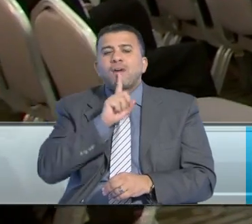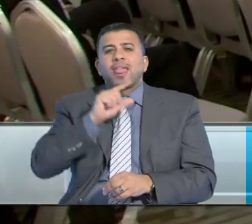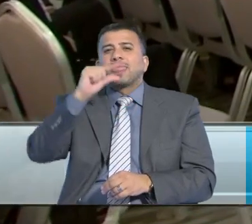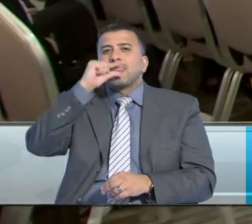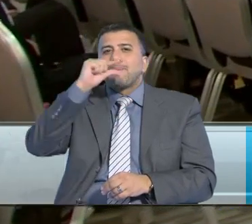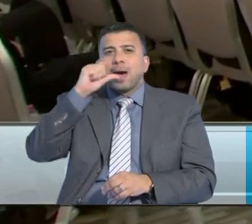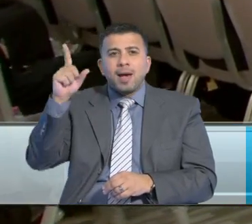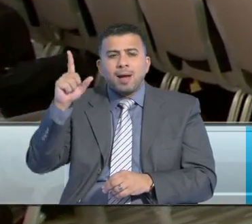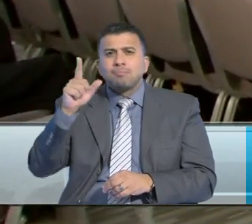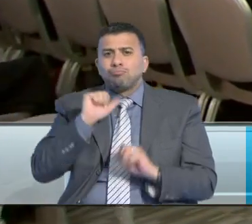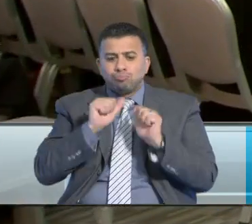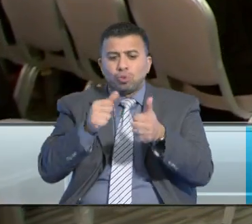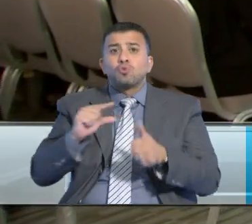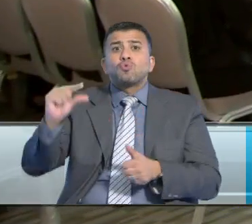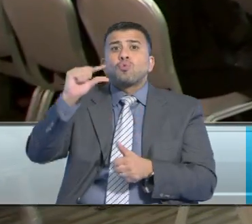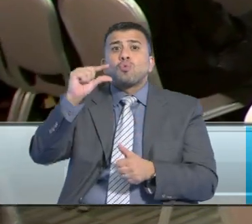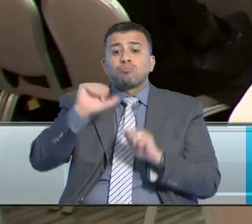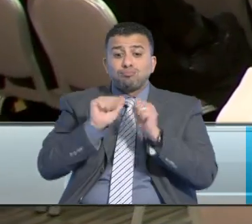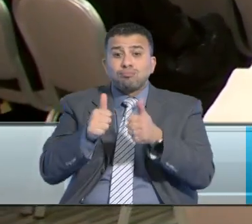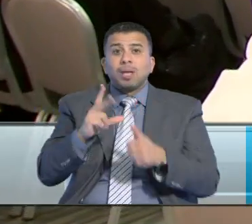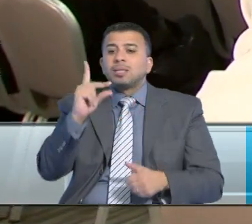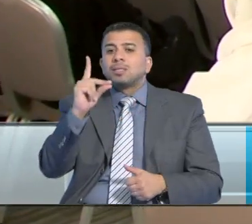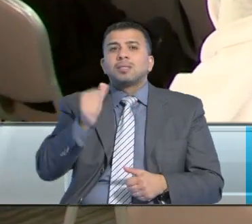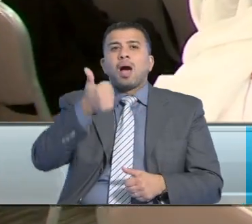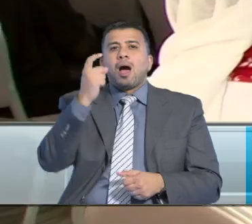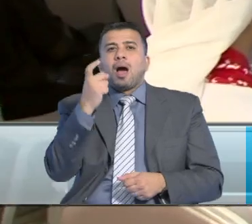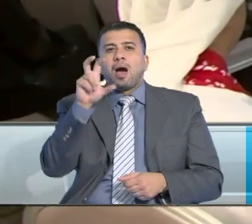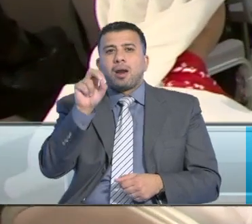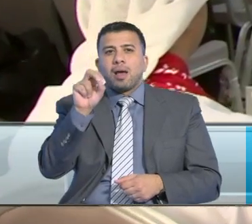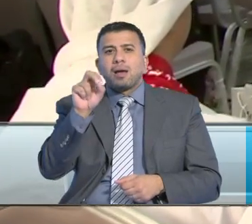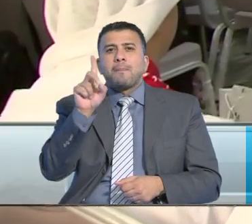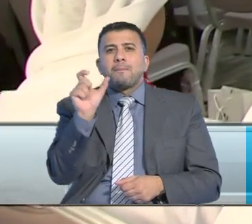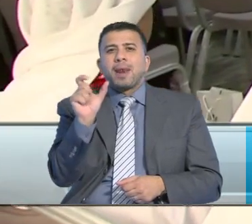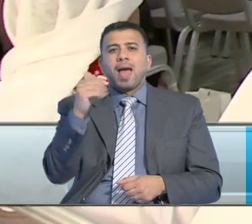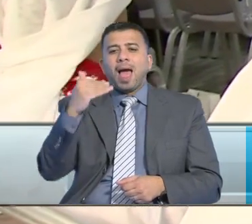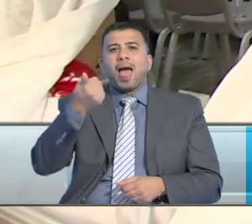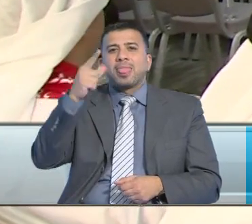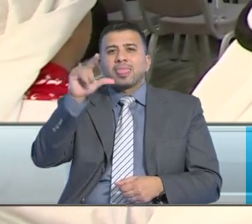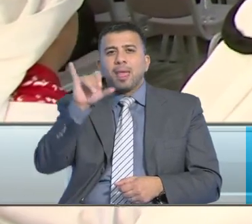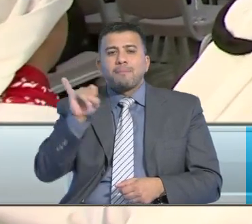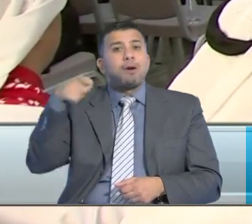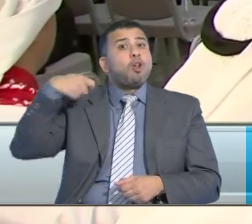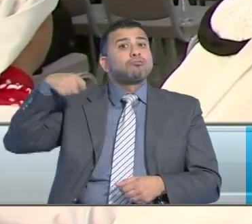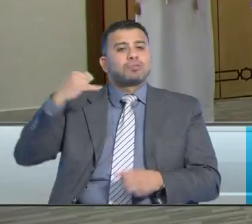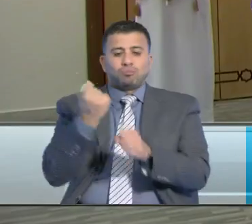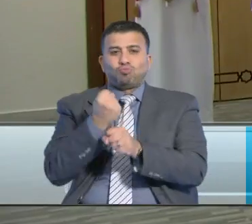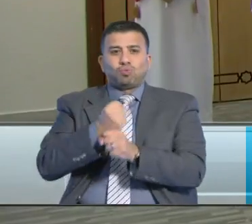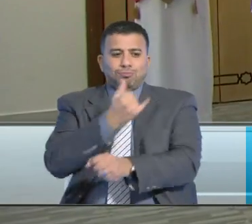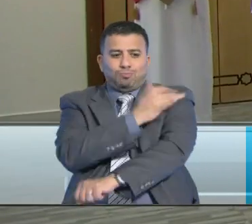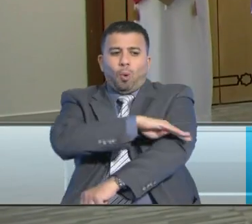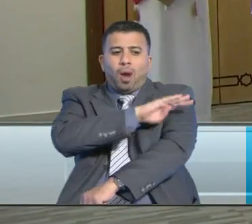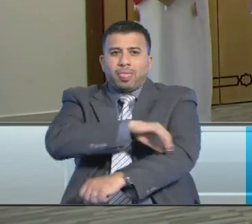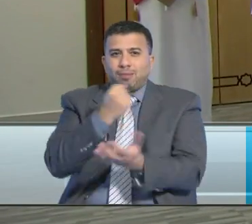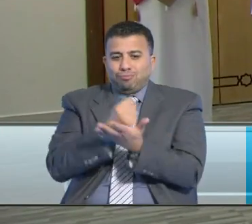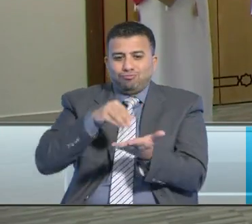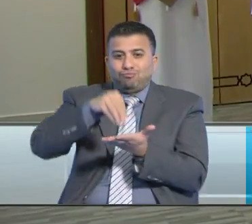الحصن، وبحضور سعادة الدكتور طارق بن خادم رئيس دائرة الموارد البشرية. ويأتي البرنامج